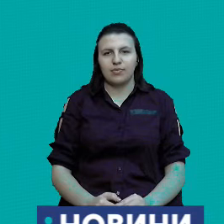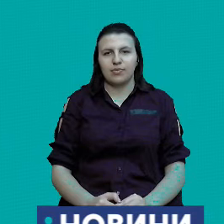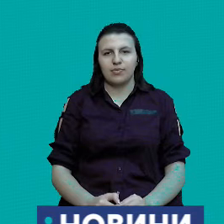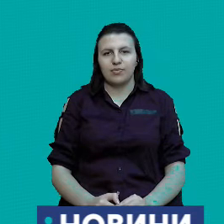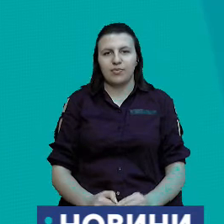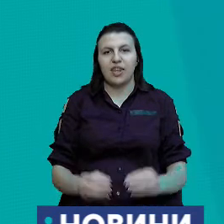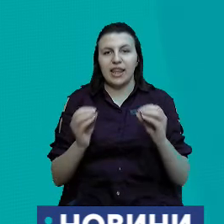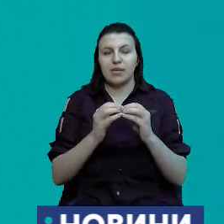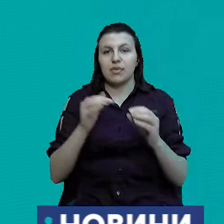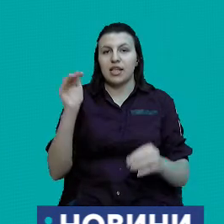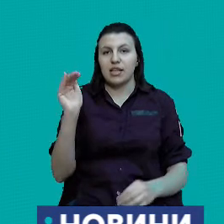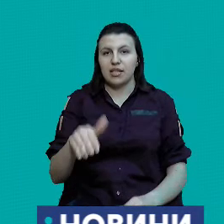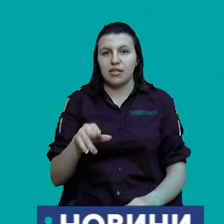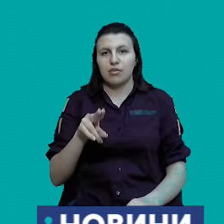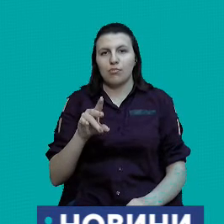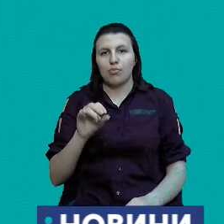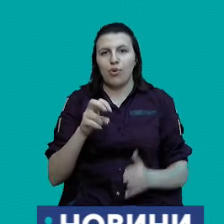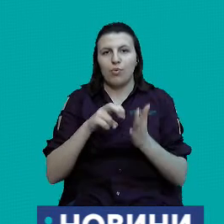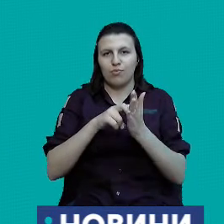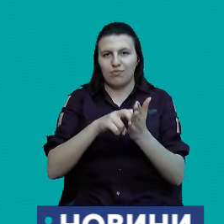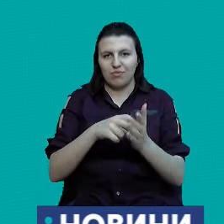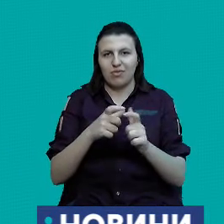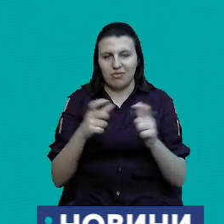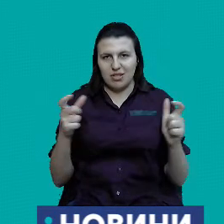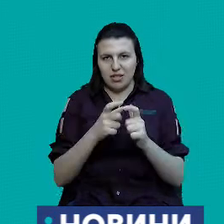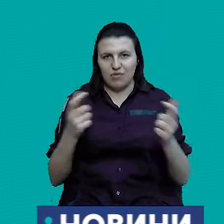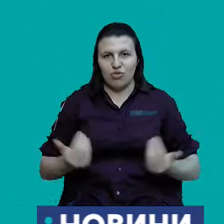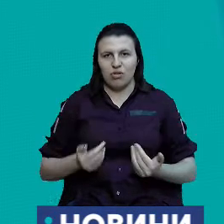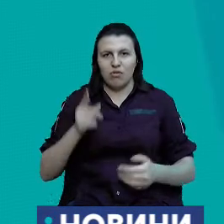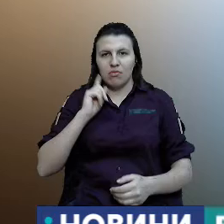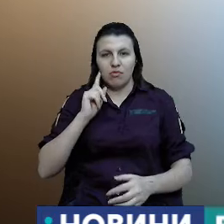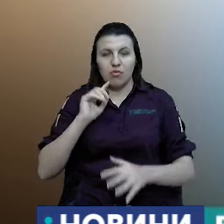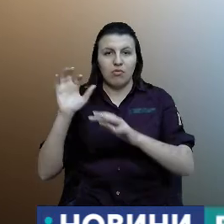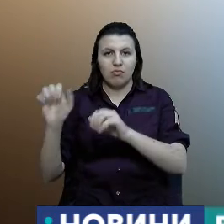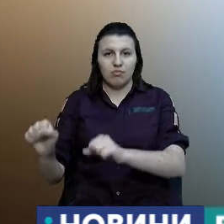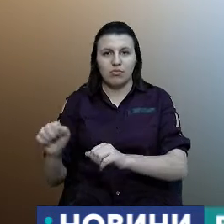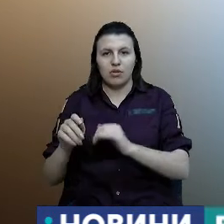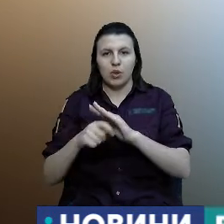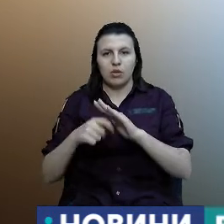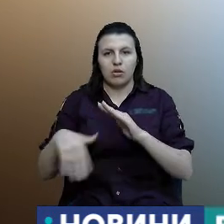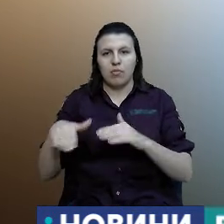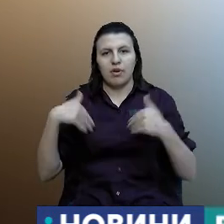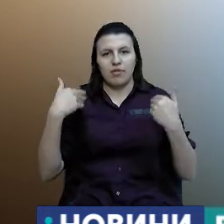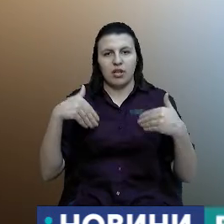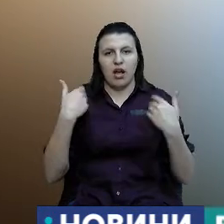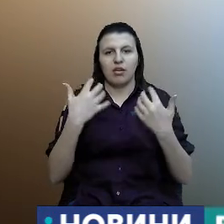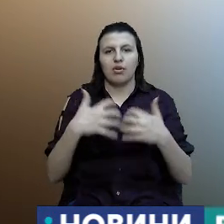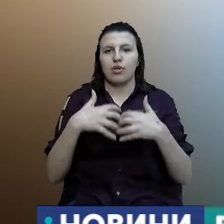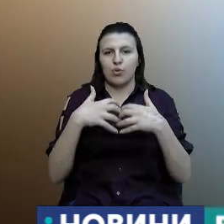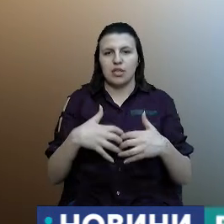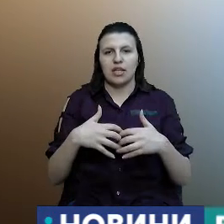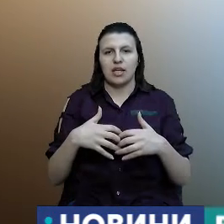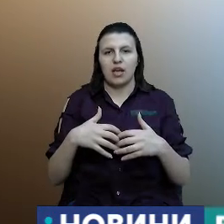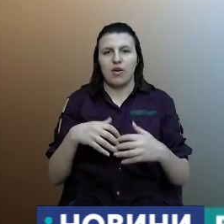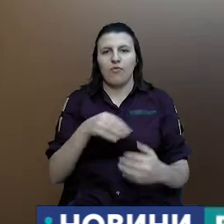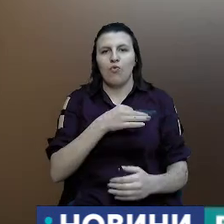10 тисячами проукраїнських листівок жителів тимчасово окупованого Донецька з Днем Соборності привітали краматорські волонтери. Коробки з